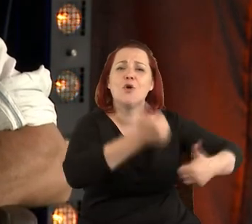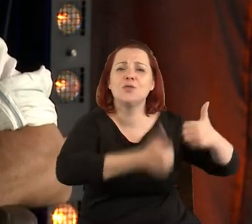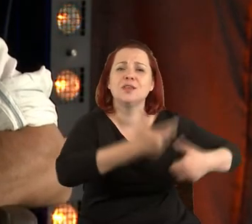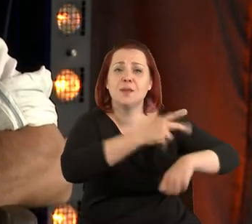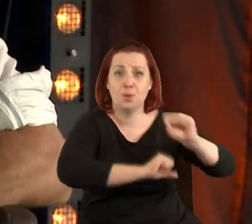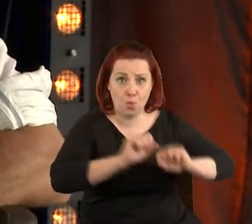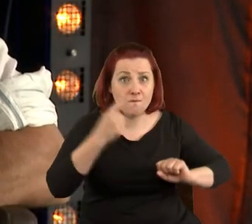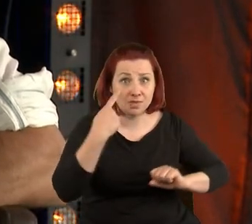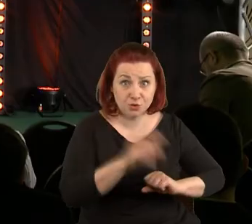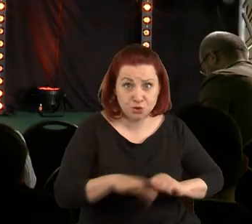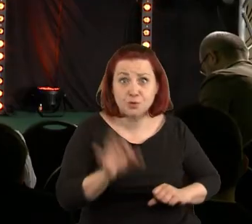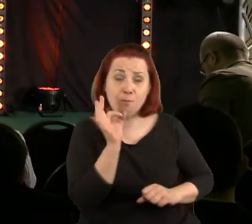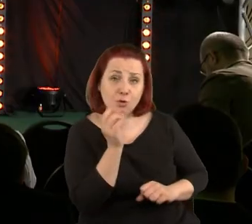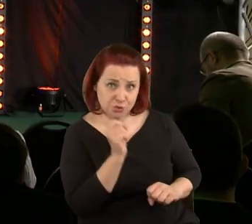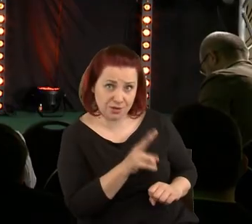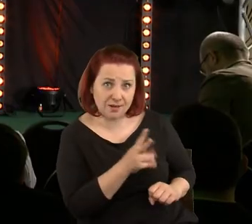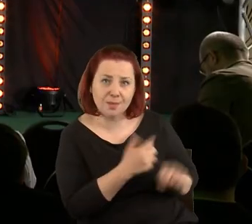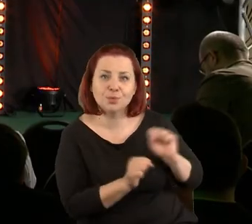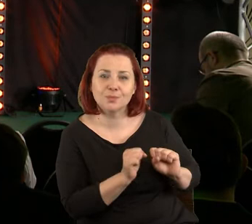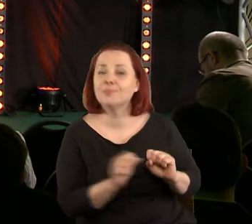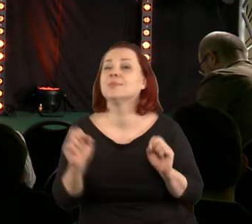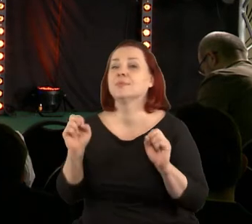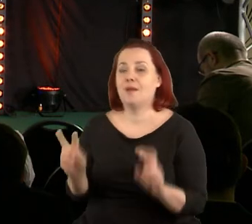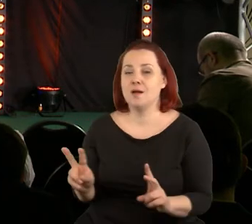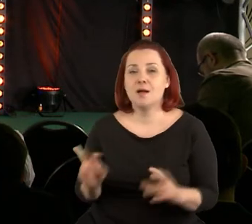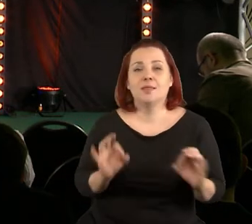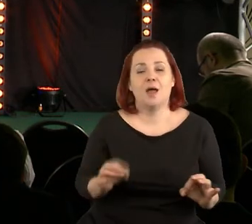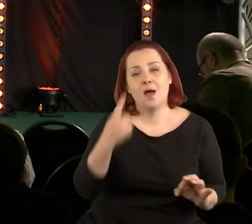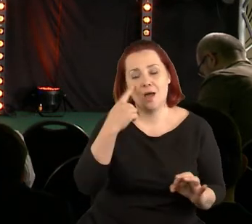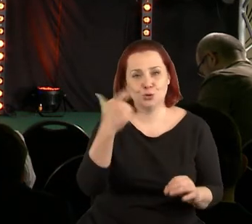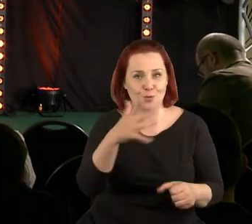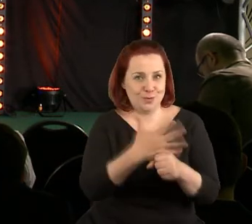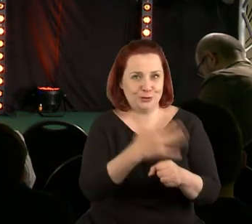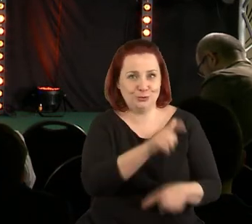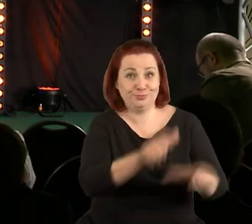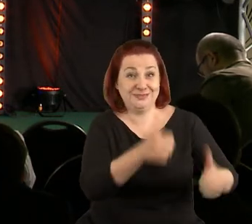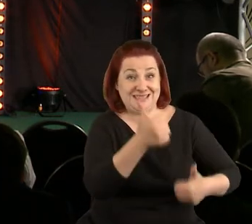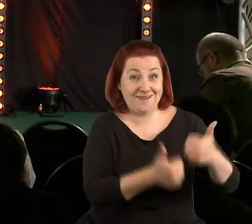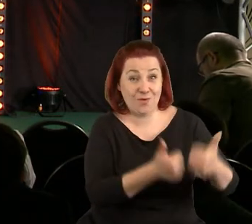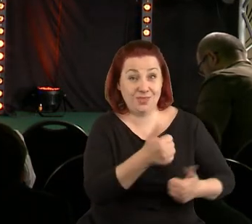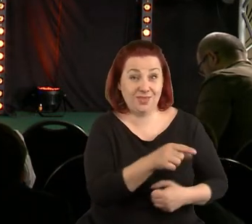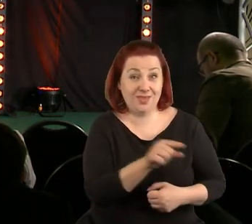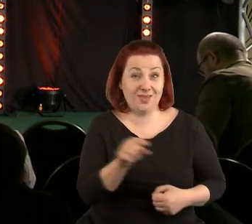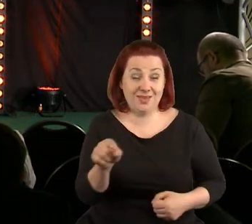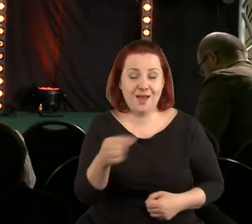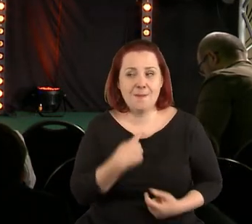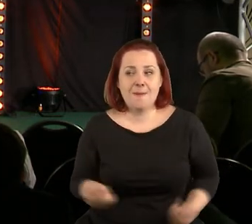rozumiem, dzieci, młodzież niepełnosprawna? Tak, obecnie mamy około 150 zawodników, tak. Jak przychodziłem do klubu, działały